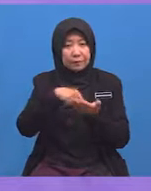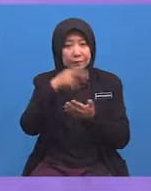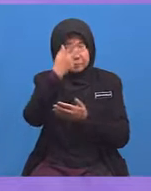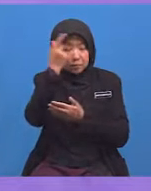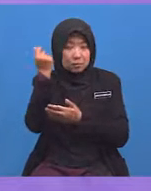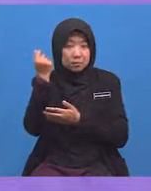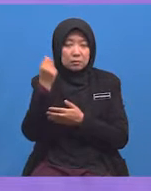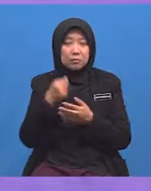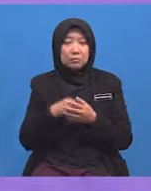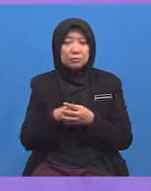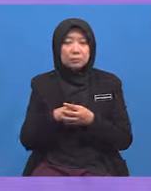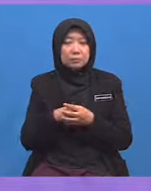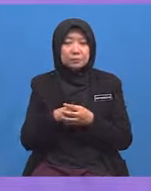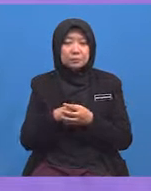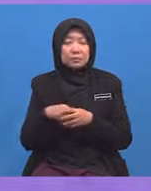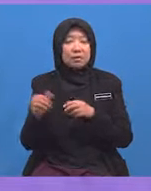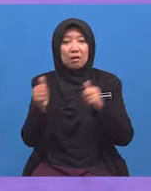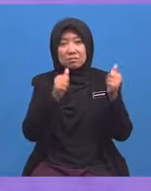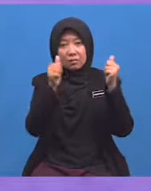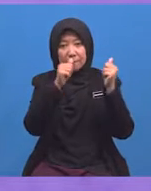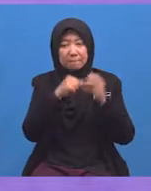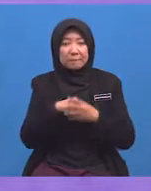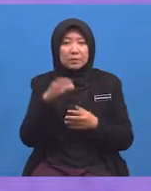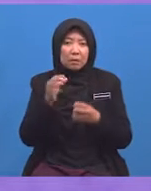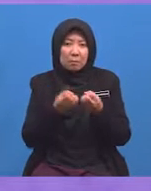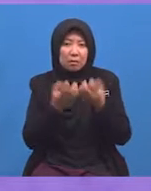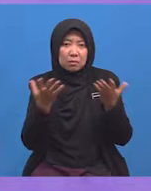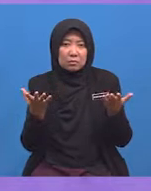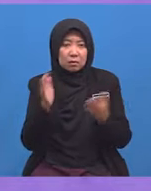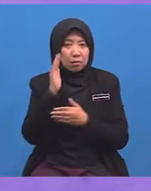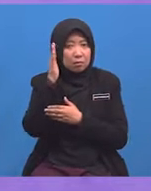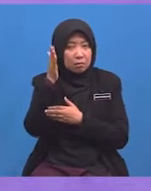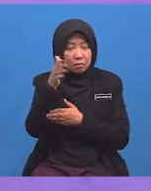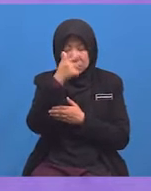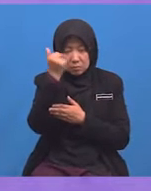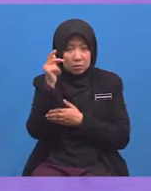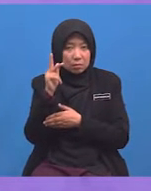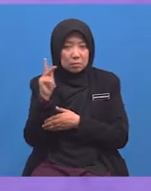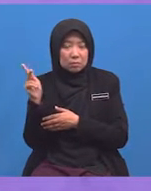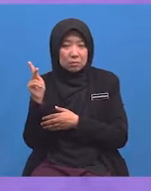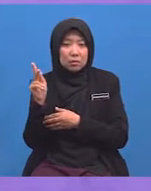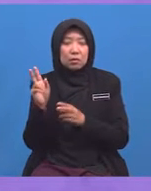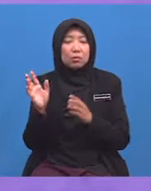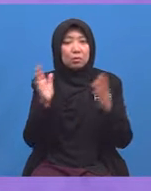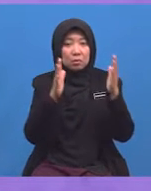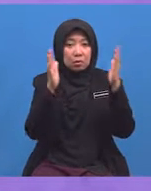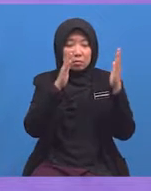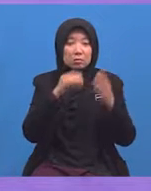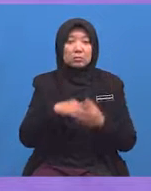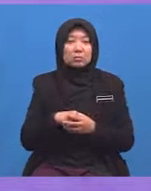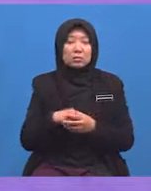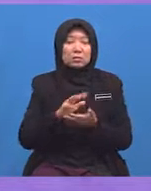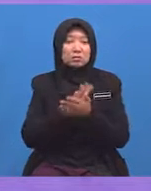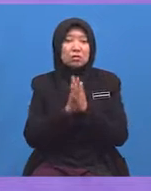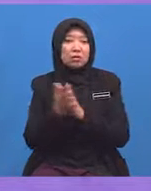kerana pelepasan asap kenderaan yang banyak akan menyebabkan udara sekitar